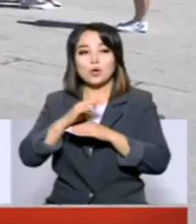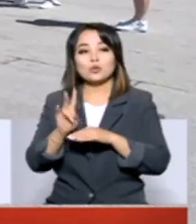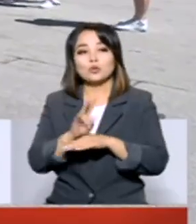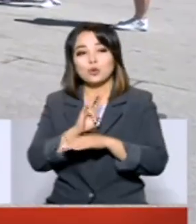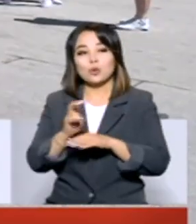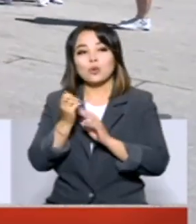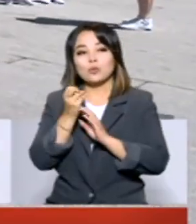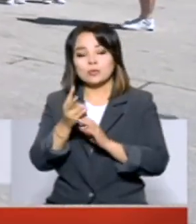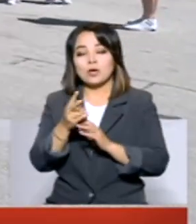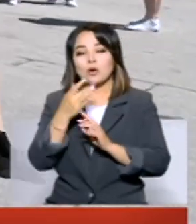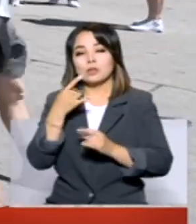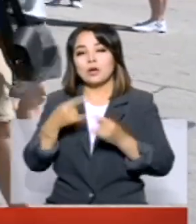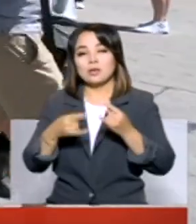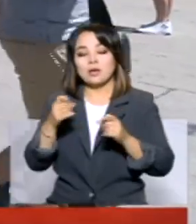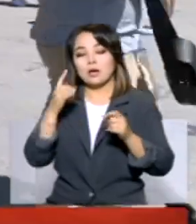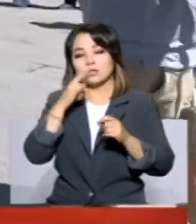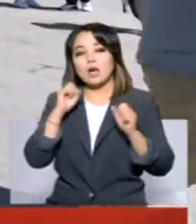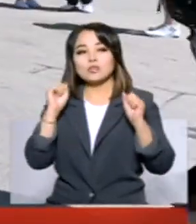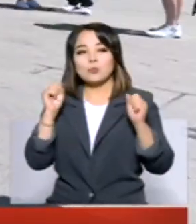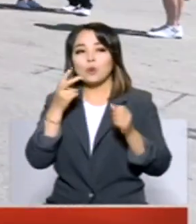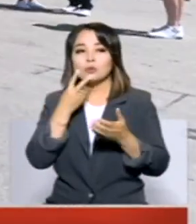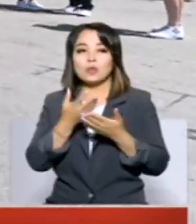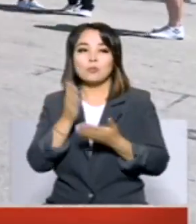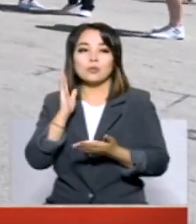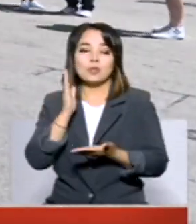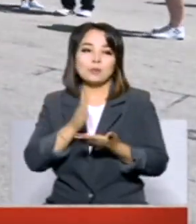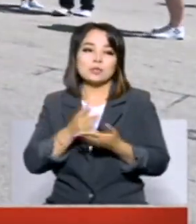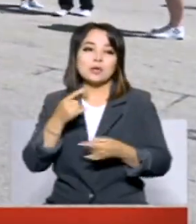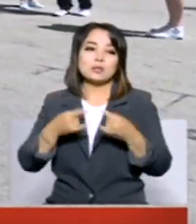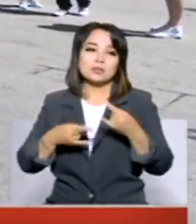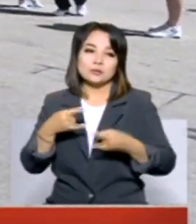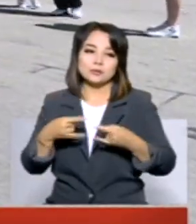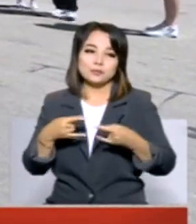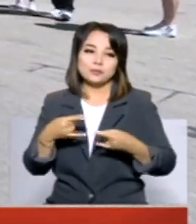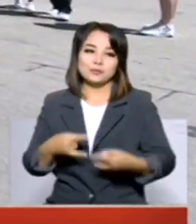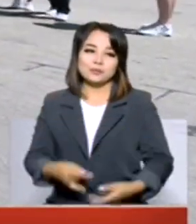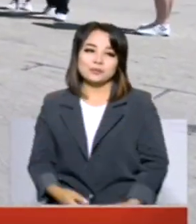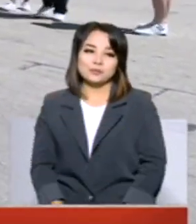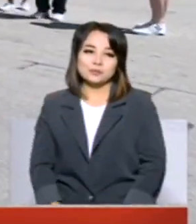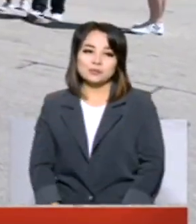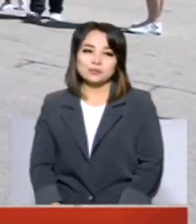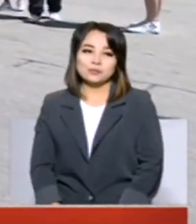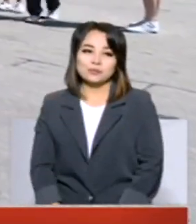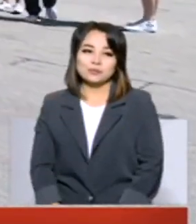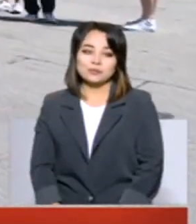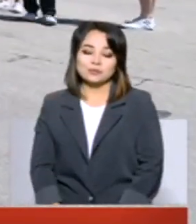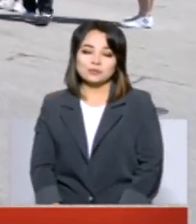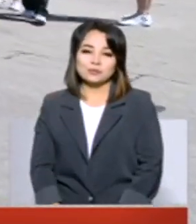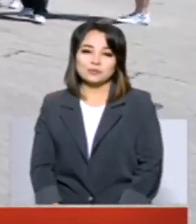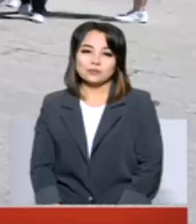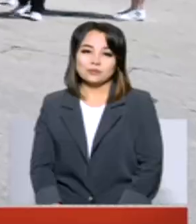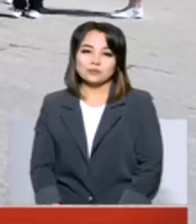12-де ұлттық арнамен қазспорттан тамашалаңыз. Шерхан Жамбылұлы, Мансұр Зияданов, ұлттық арна, Германиядан.